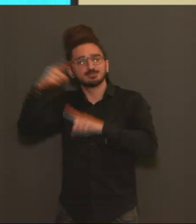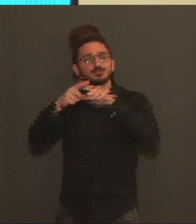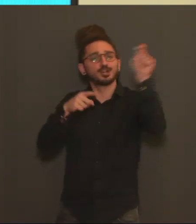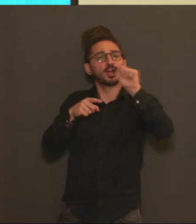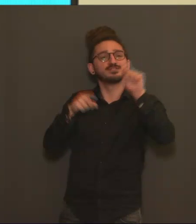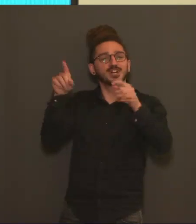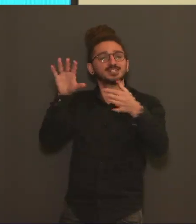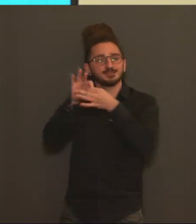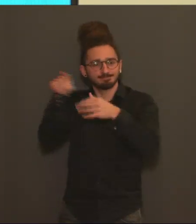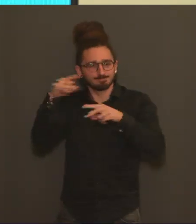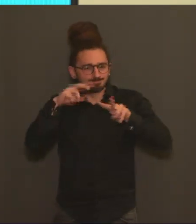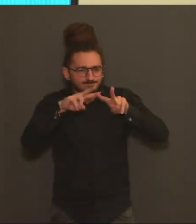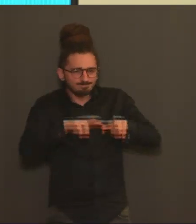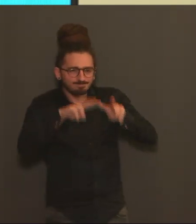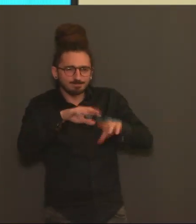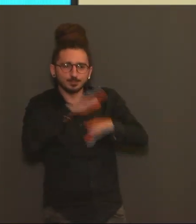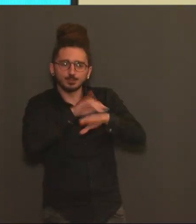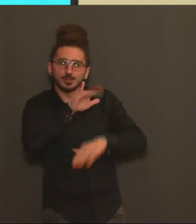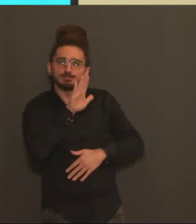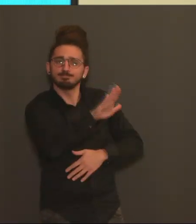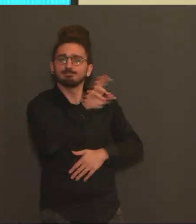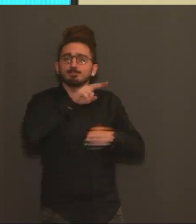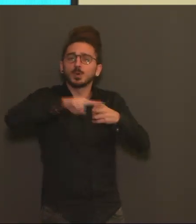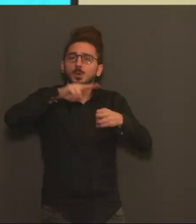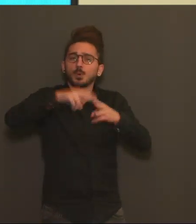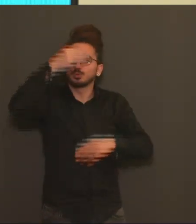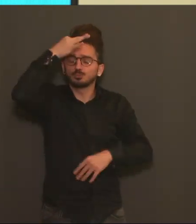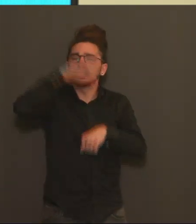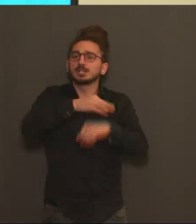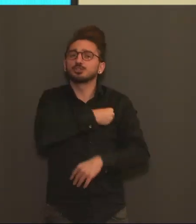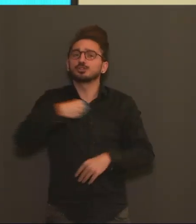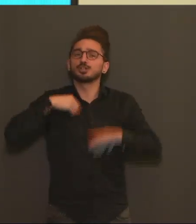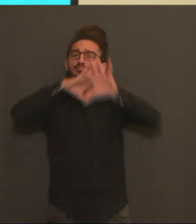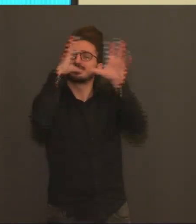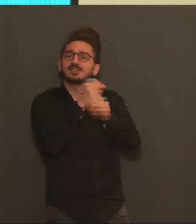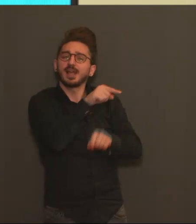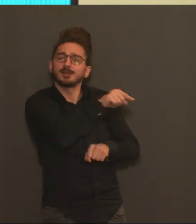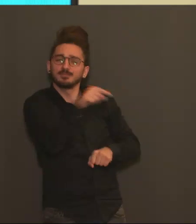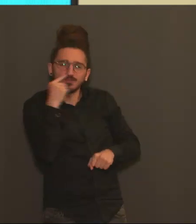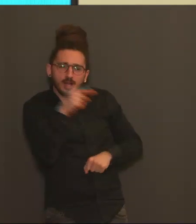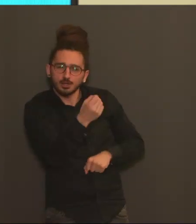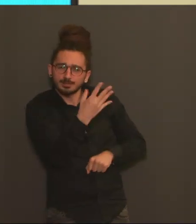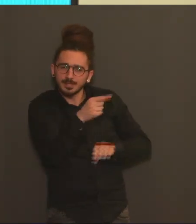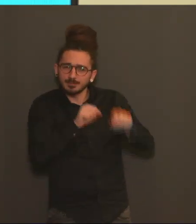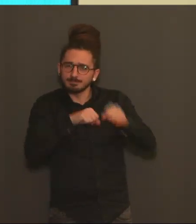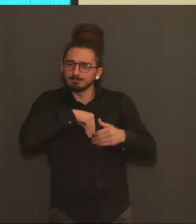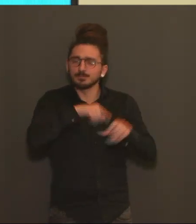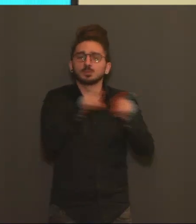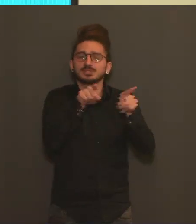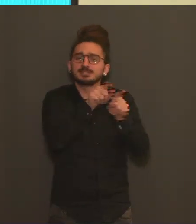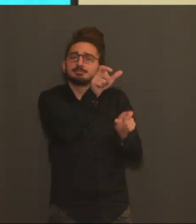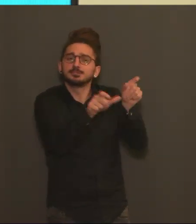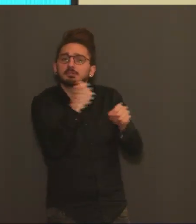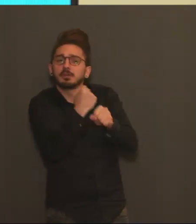médecins et du personnel travaillant dans les cabinets de médecine générale. Les derniers échantillons qui ont été